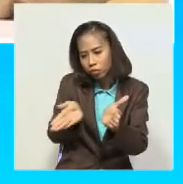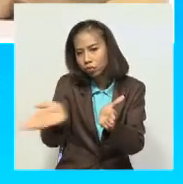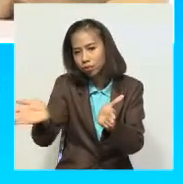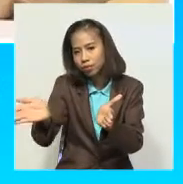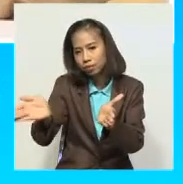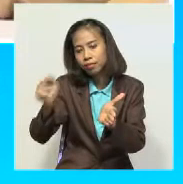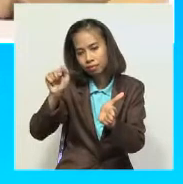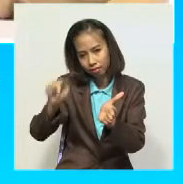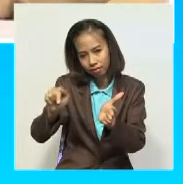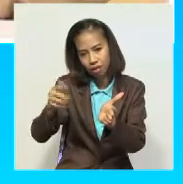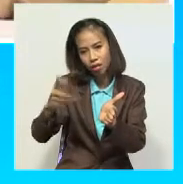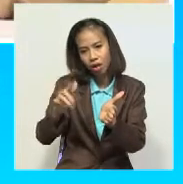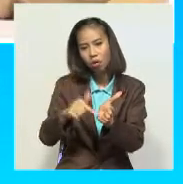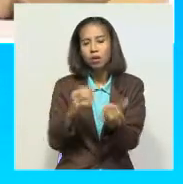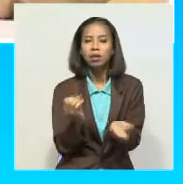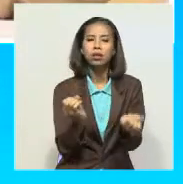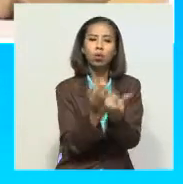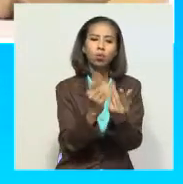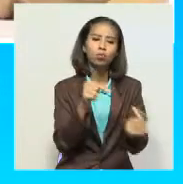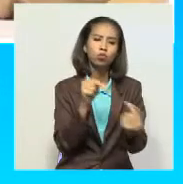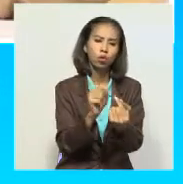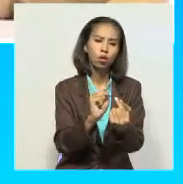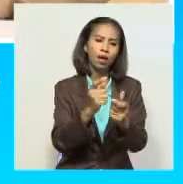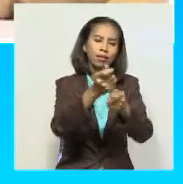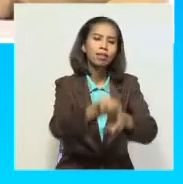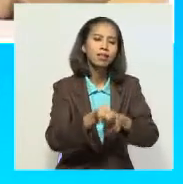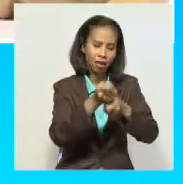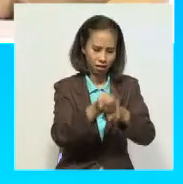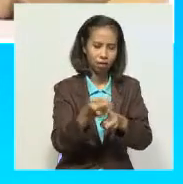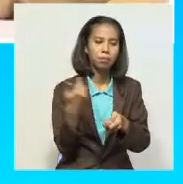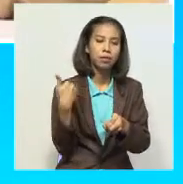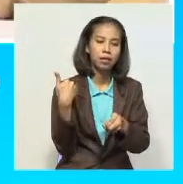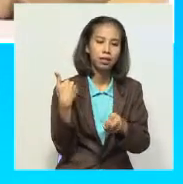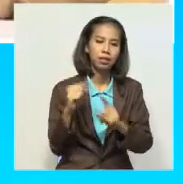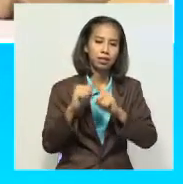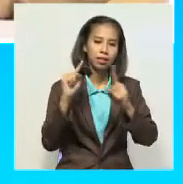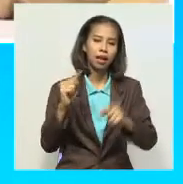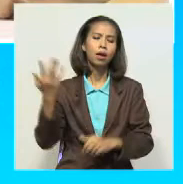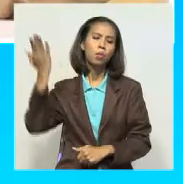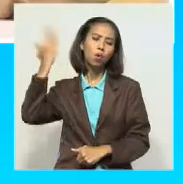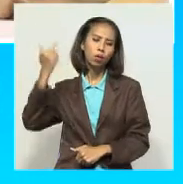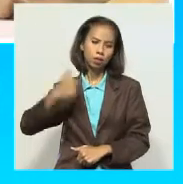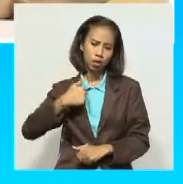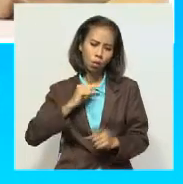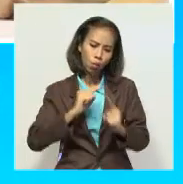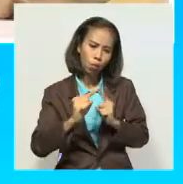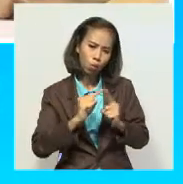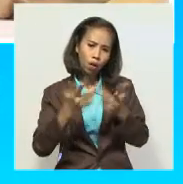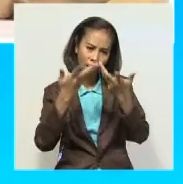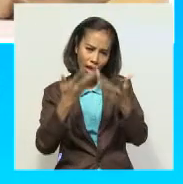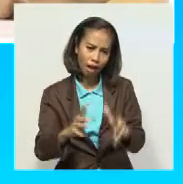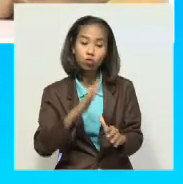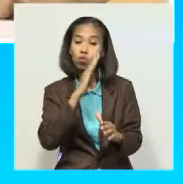ายน้ํามันก็จะย่อมไปเจอพื้นที่เกษตรกรรมอยู่บ้างแต่เราเนี้ยเราเคยคุยกับพี่น้องประชาชนแล้วว่าถ้ากรณีคุณยังไม่